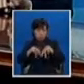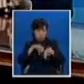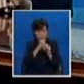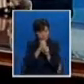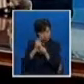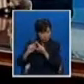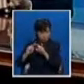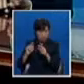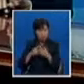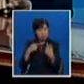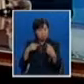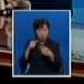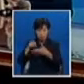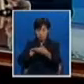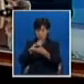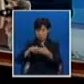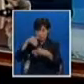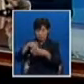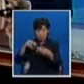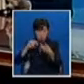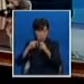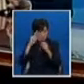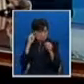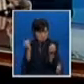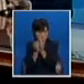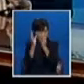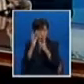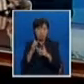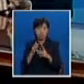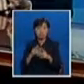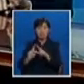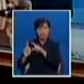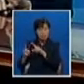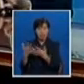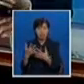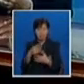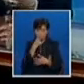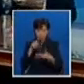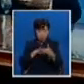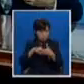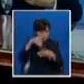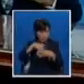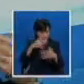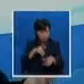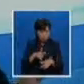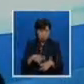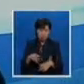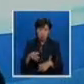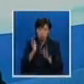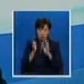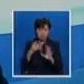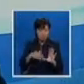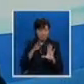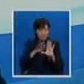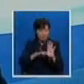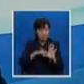ม่ให้การเลือกตั้งเนี่ยเป็นการเลือกตั้งเลือดหรือการเลือกตั้งซึ่งไม่สามารถที่จะให้ผู้ที่ลงสนามเลือกตั้งไป